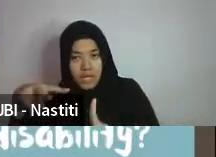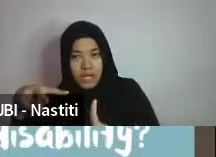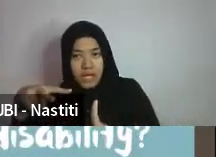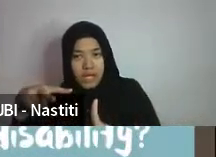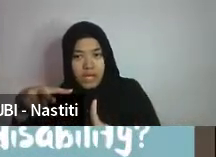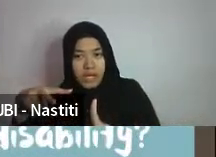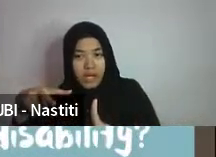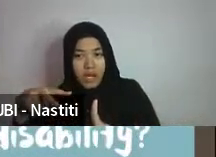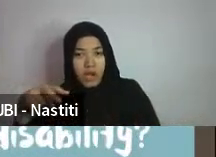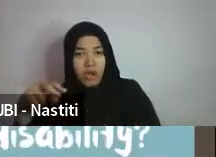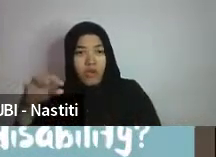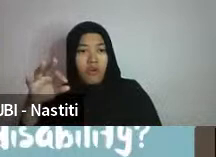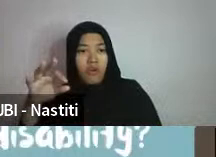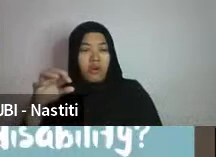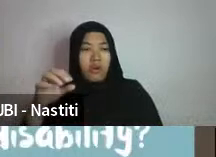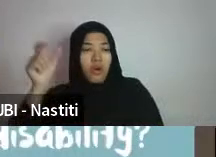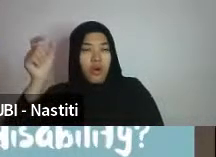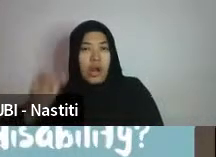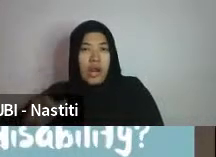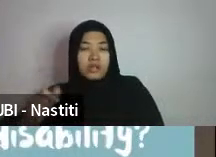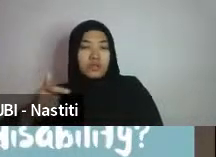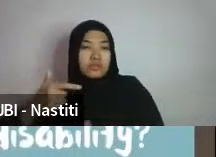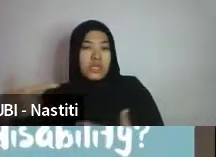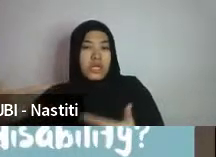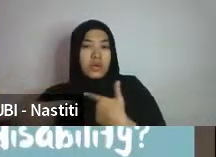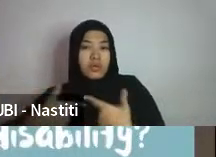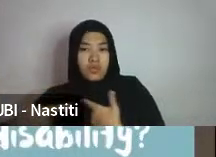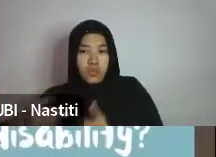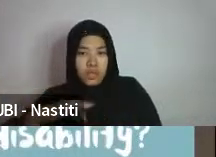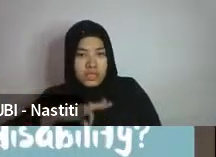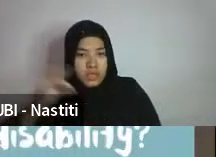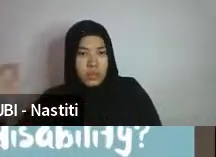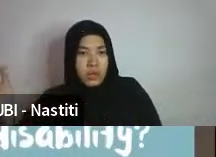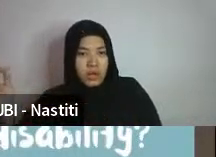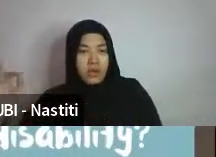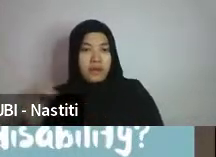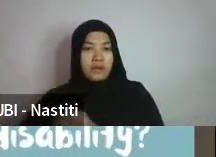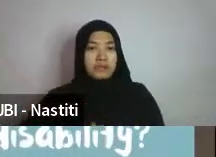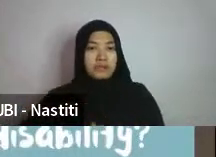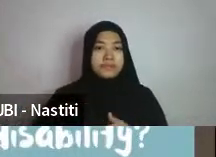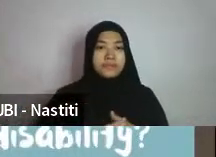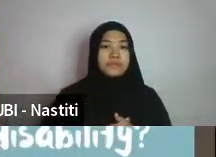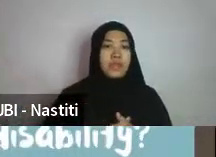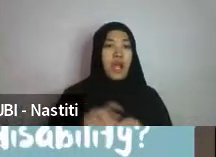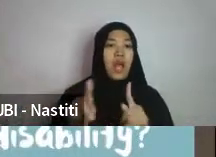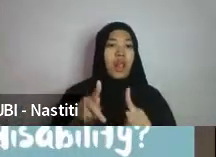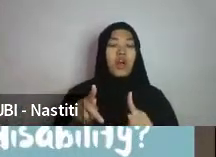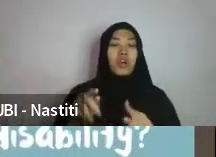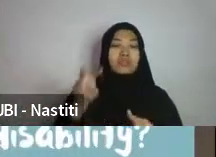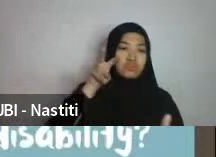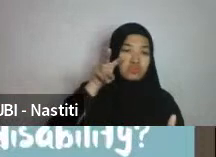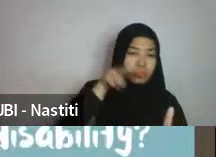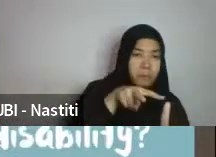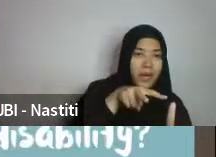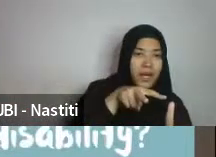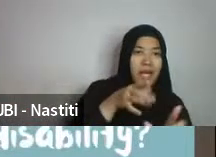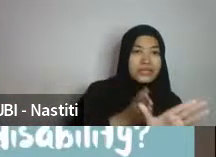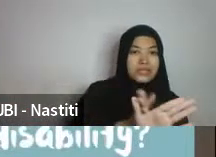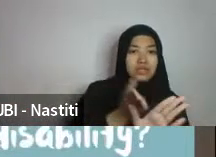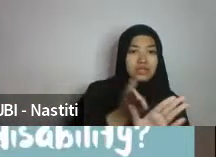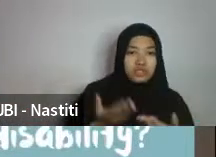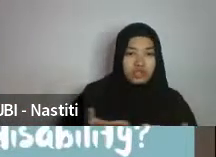orang dengan gangguan jiwa. Kalau dari cara pandang penyandang disabilitas psikososial atau penyandang disabilitas mental,